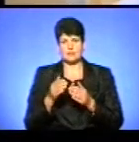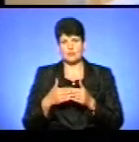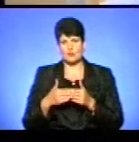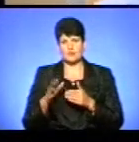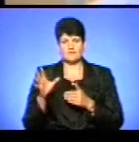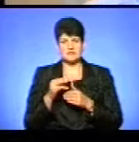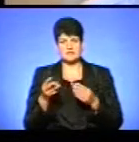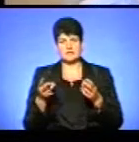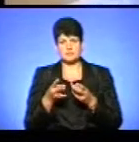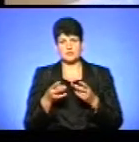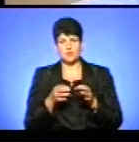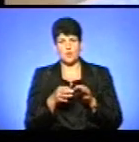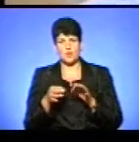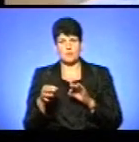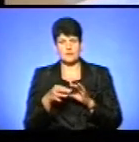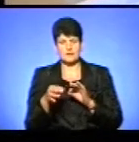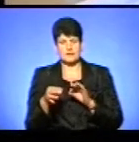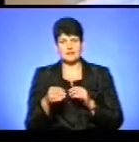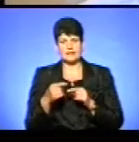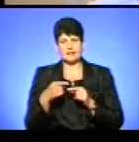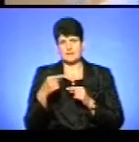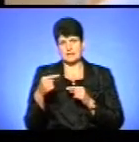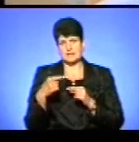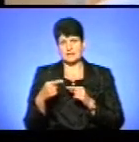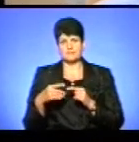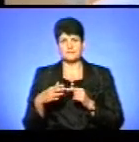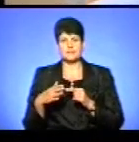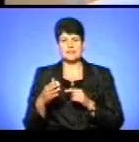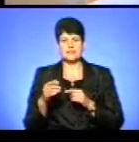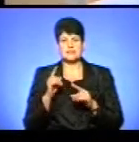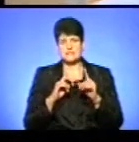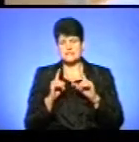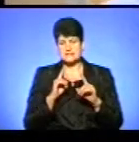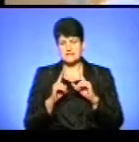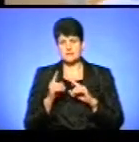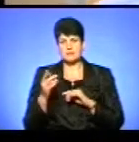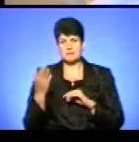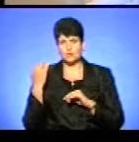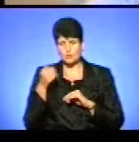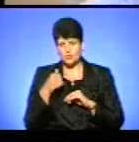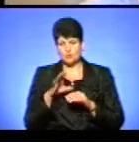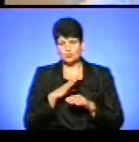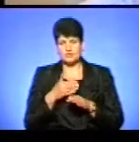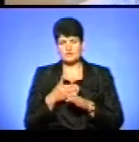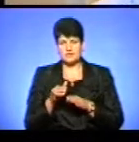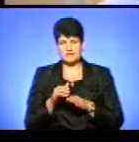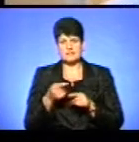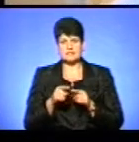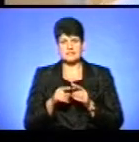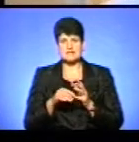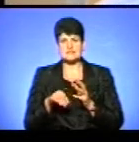необхідні комунікації на невеликій відстані. І сесію міської ради минулого року була виділена ця земельна ділянка